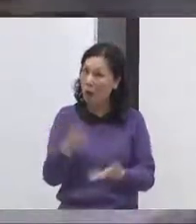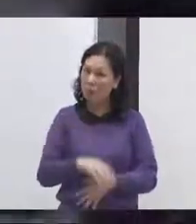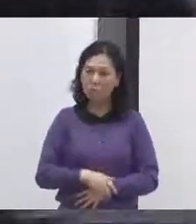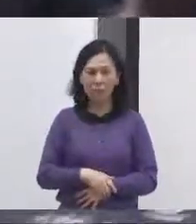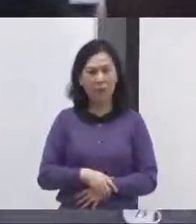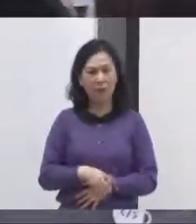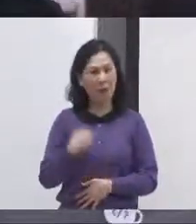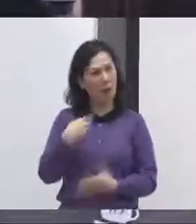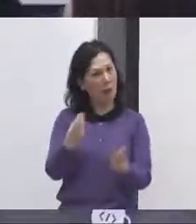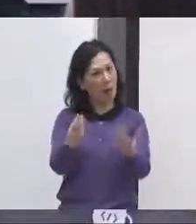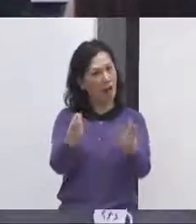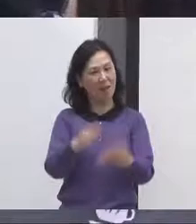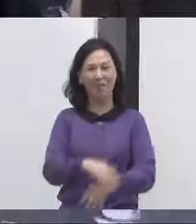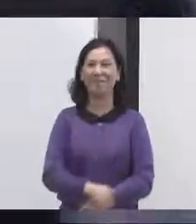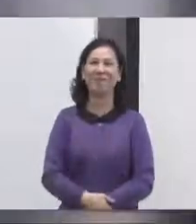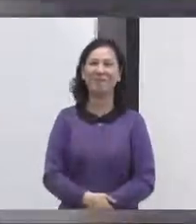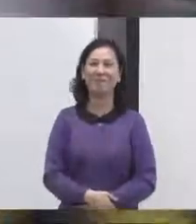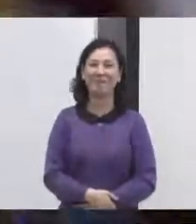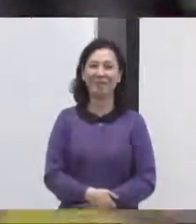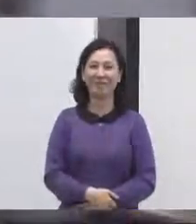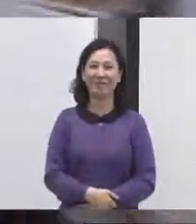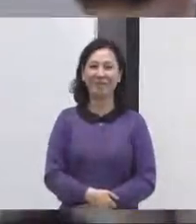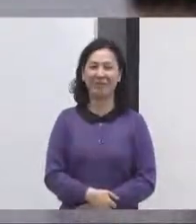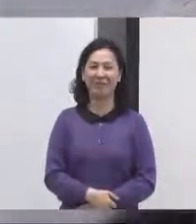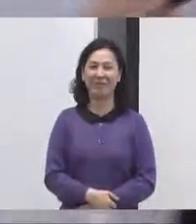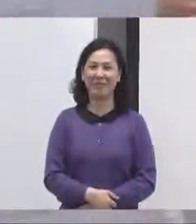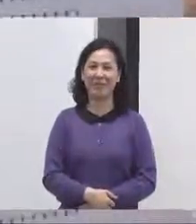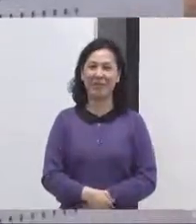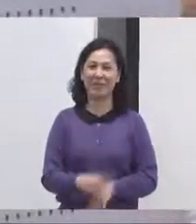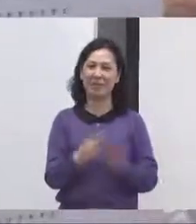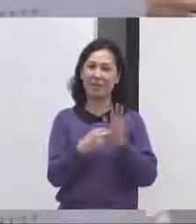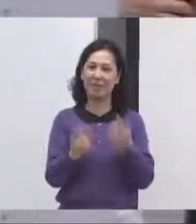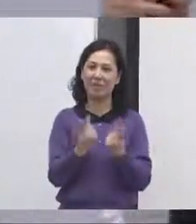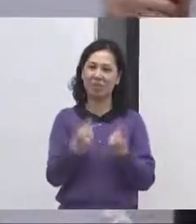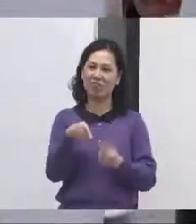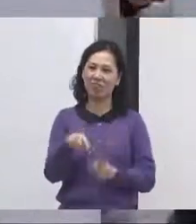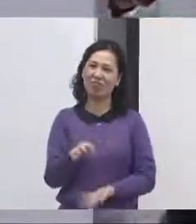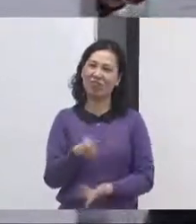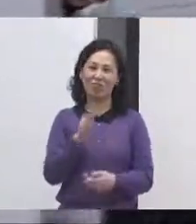没有讲到审议式民主。 好，那我可能举的例子不是很好，这样子，